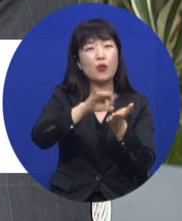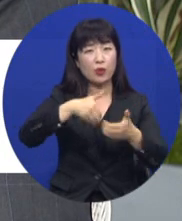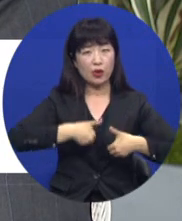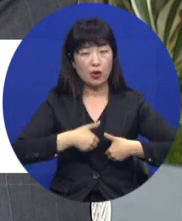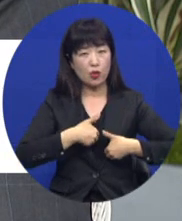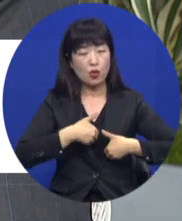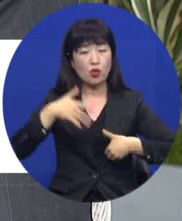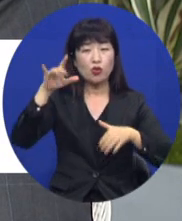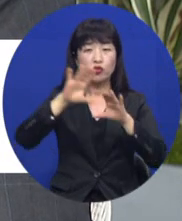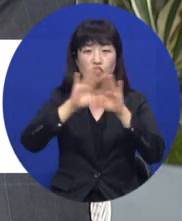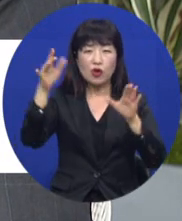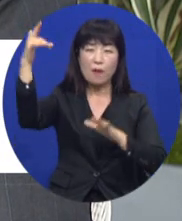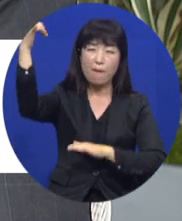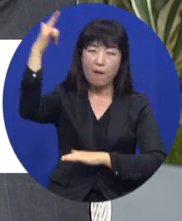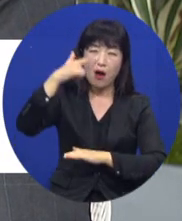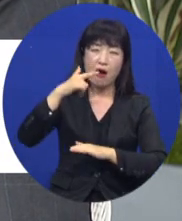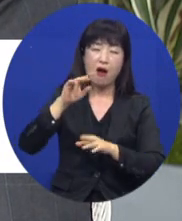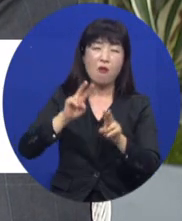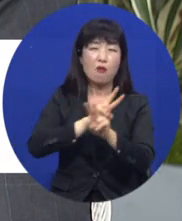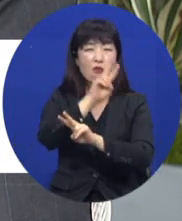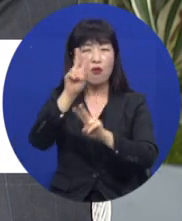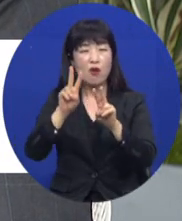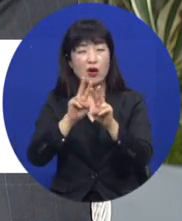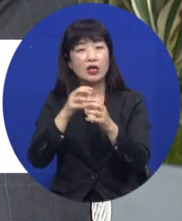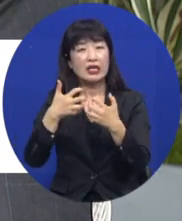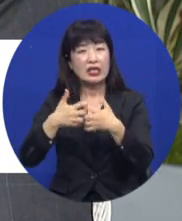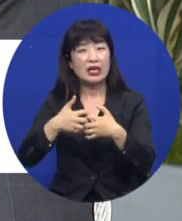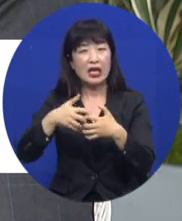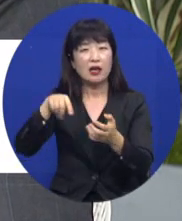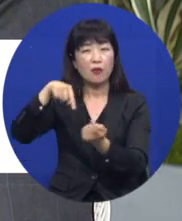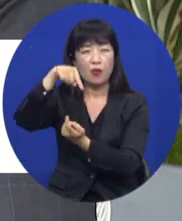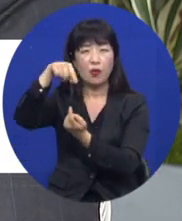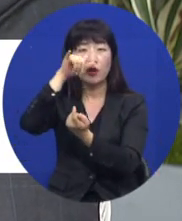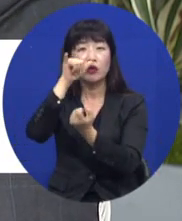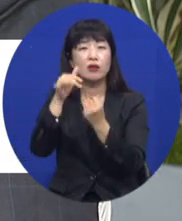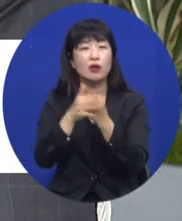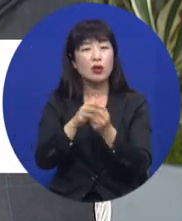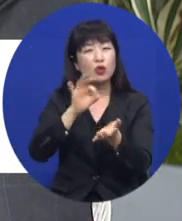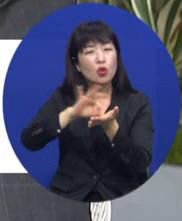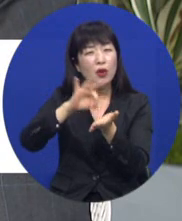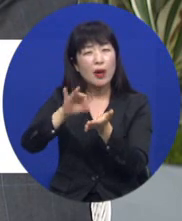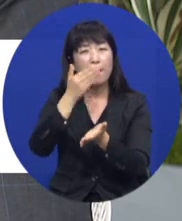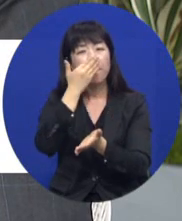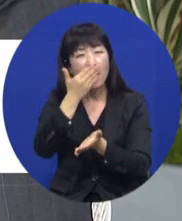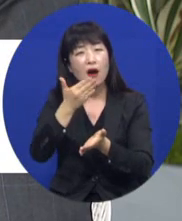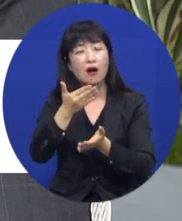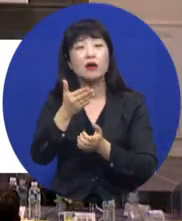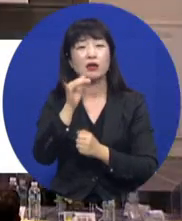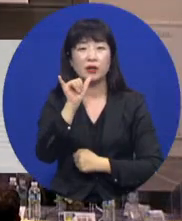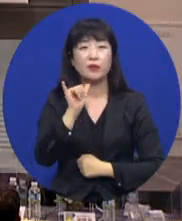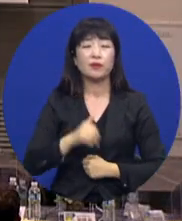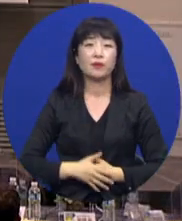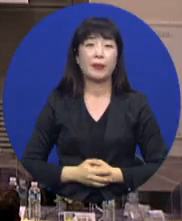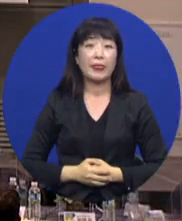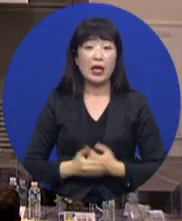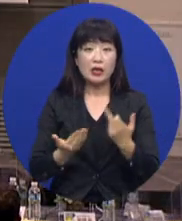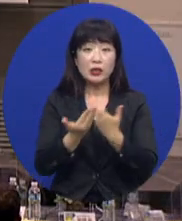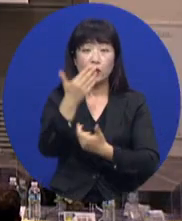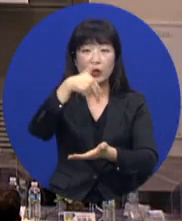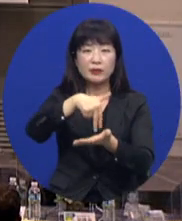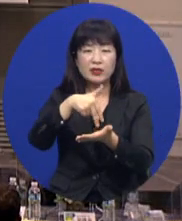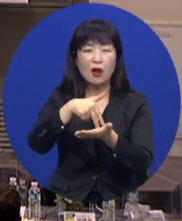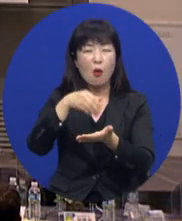시간에 태양광이나 풍력 2 돌아간다 하더라도 그 소비를 해줄 수 있는 그 수요기관 있어야 되잖아요 제주도는